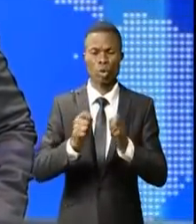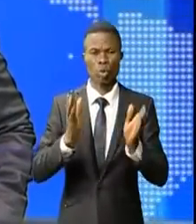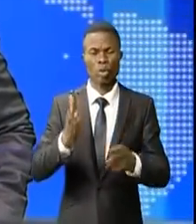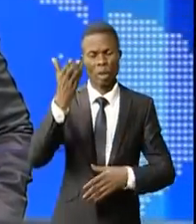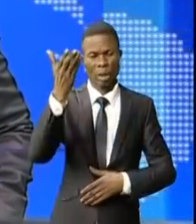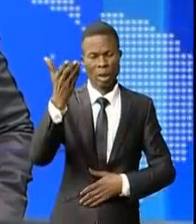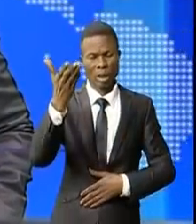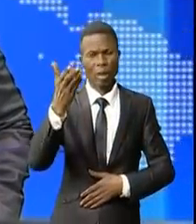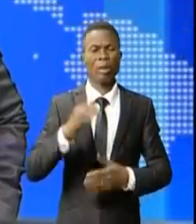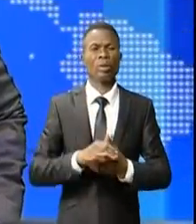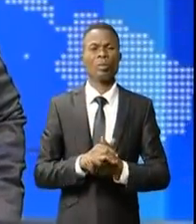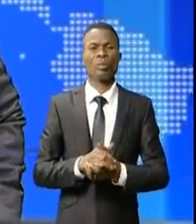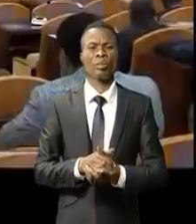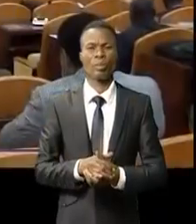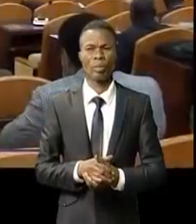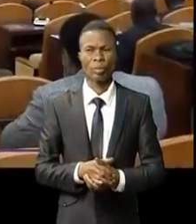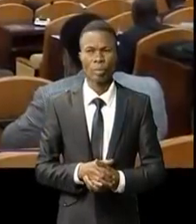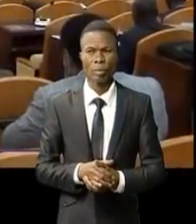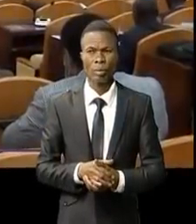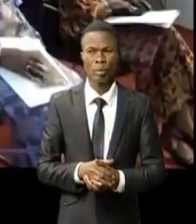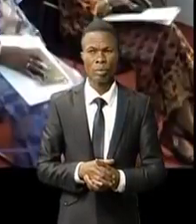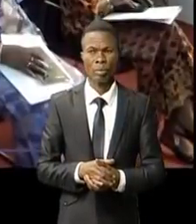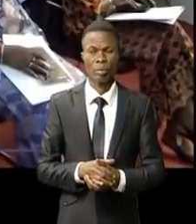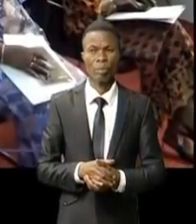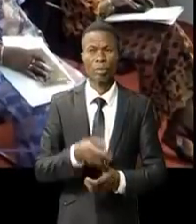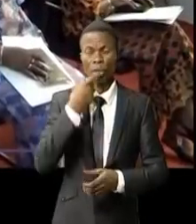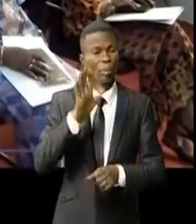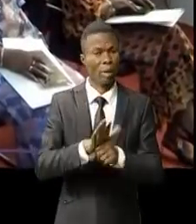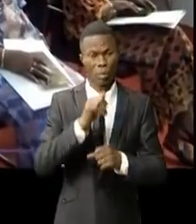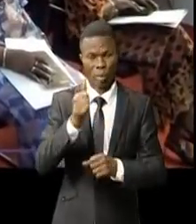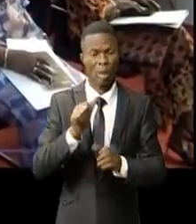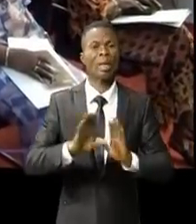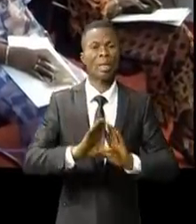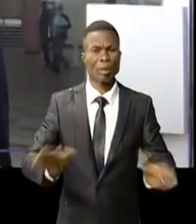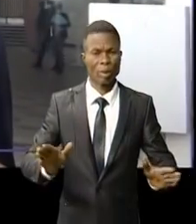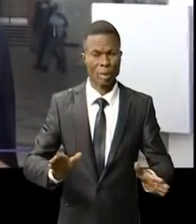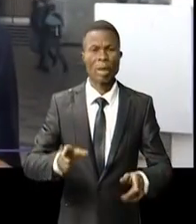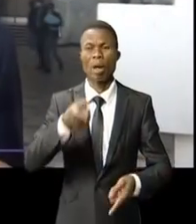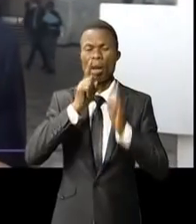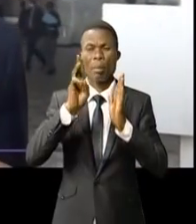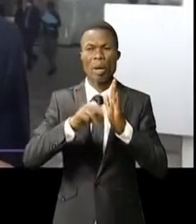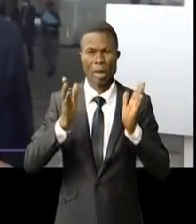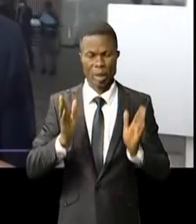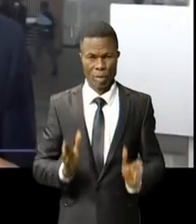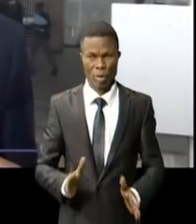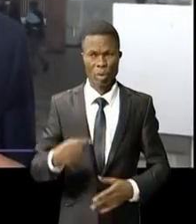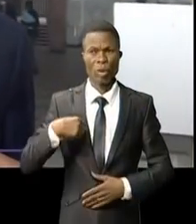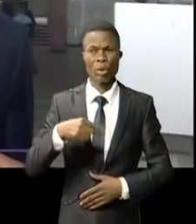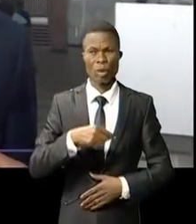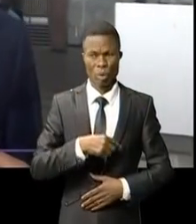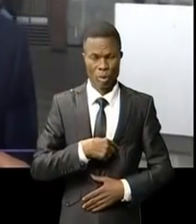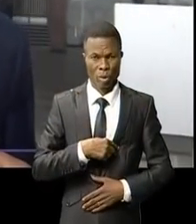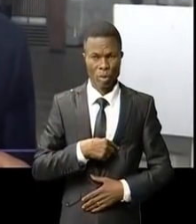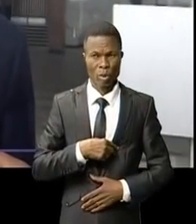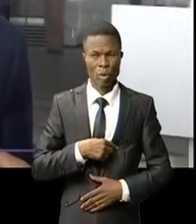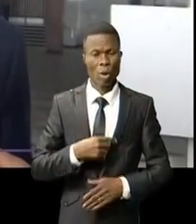Jean-Pierre Ndolo-Demazou. Bon, ce n'est pas de trop, c'est dans les compétences de parlementaires. C'est-à-dire que nous avions juste